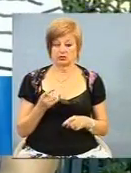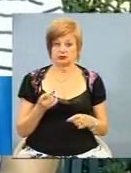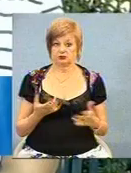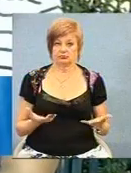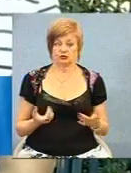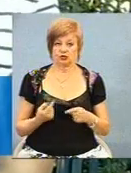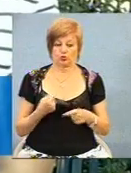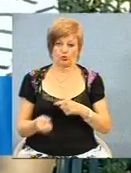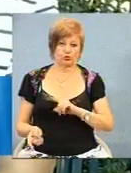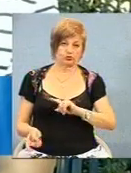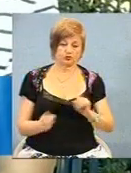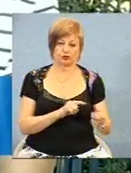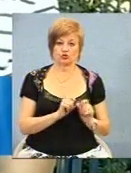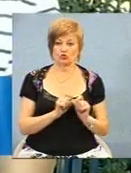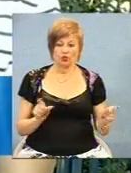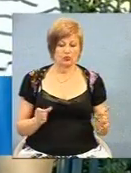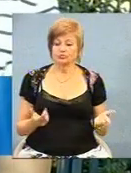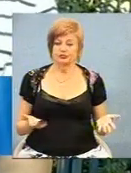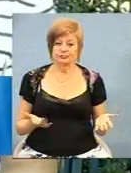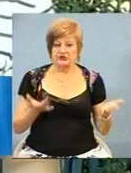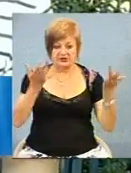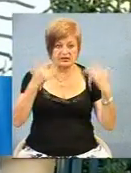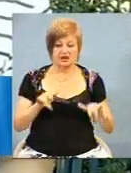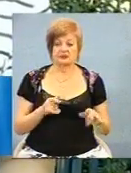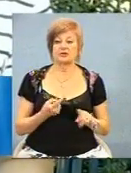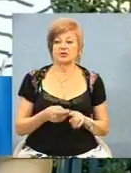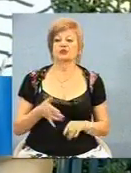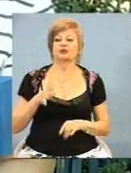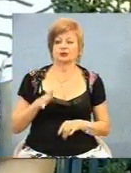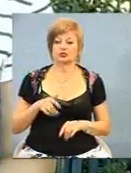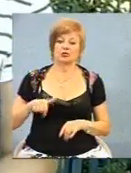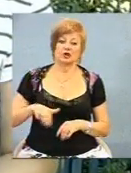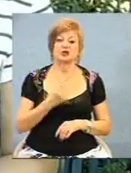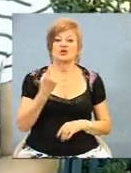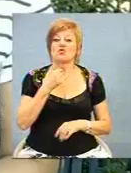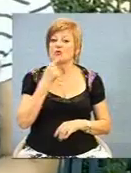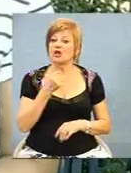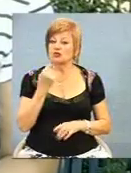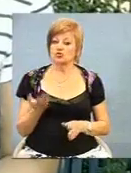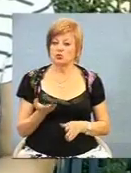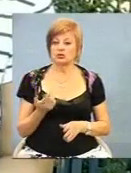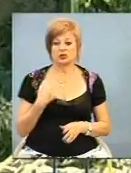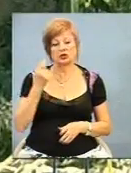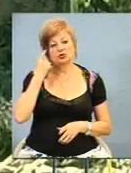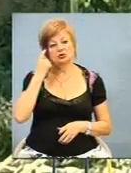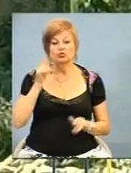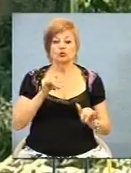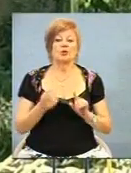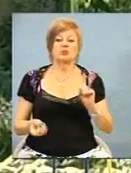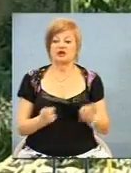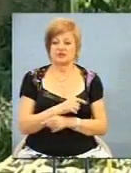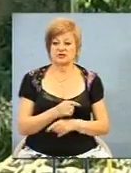Дуже великий стрес. І те, що на даний момент вимушують йти в першу школу, я задумалася, щоб дитина перевезти. Втім,